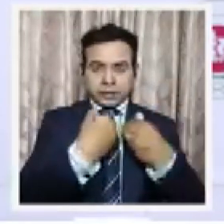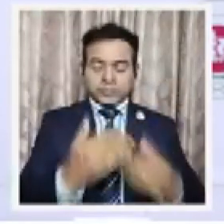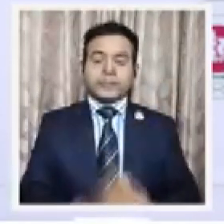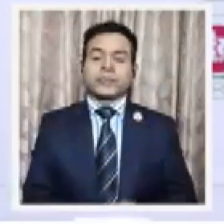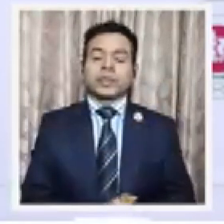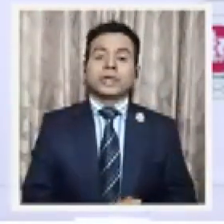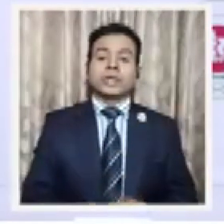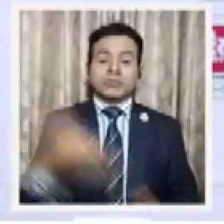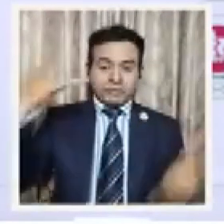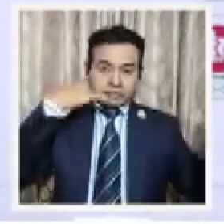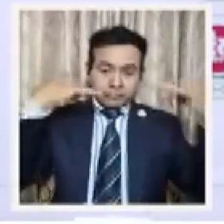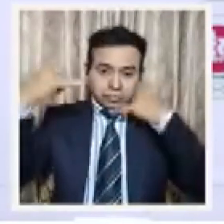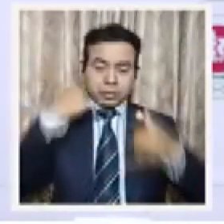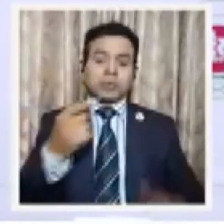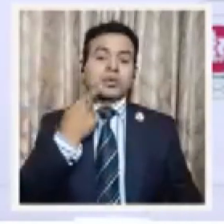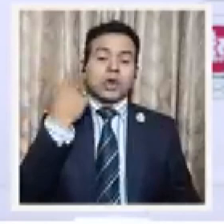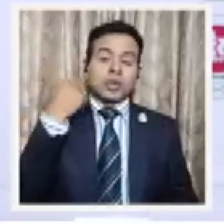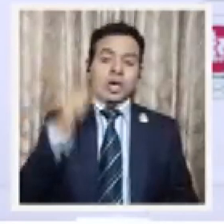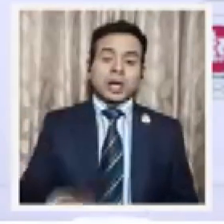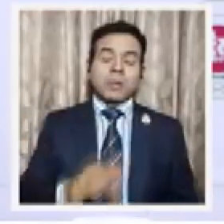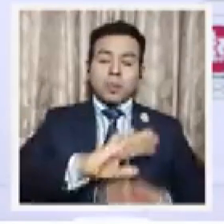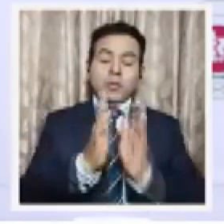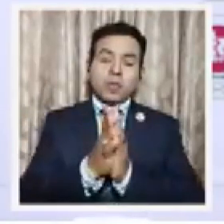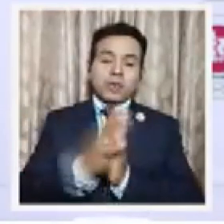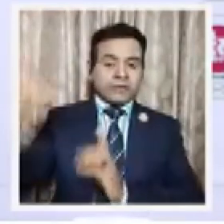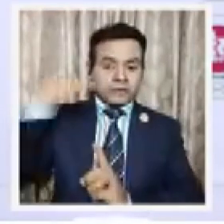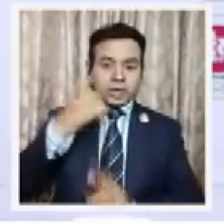667টি। সূত্র সাপ্লাই চেইন ম্যানেজমেন্ট পোর্টাল।